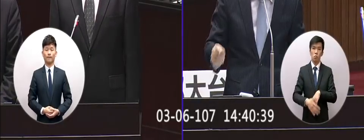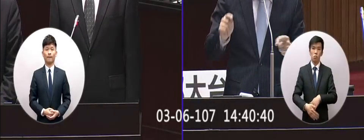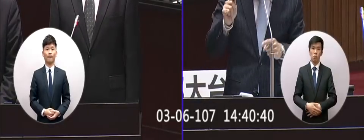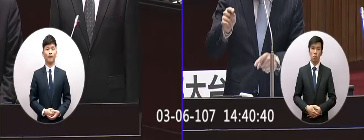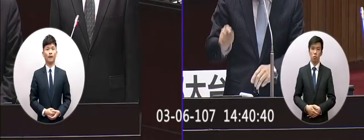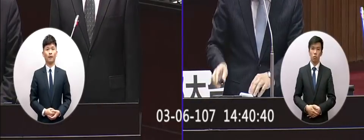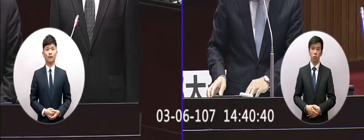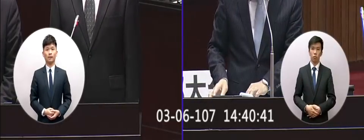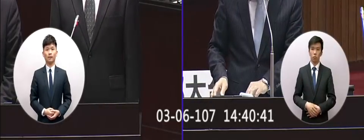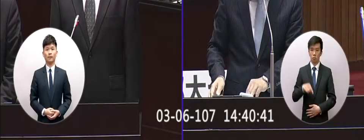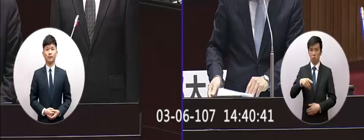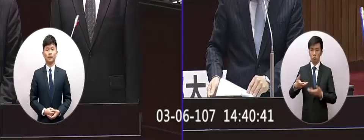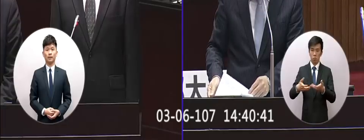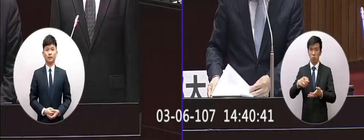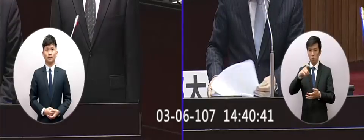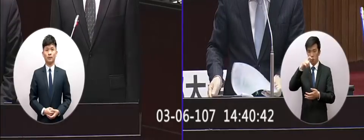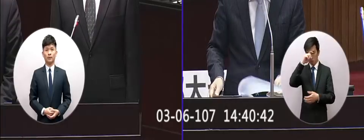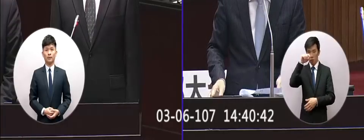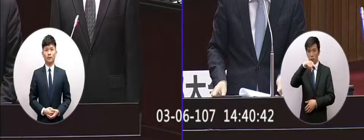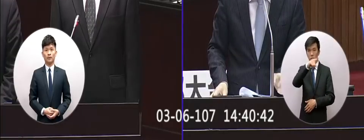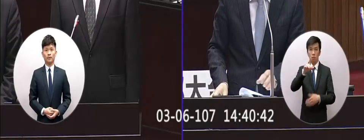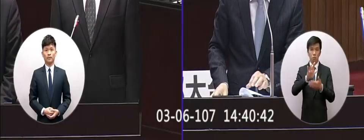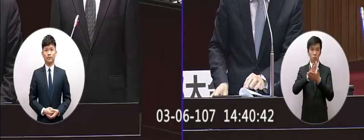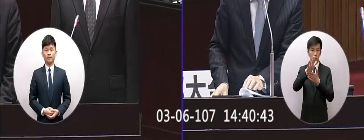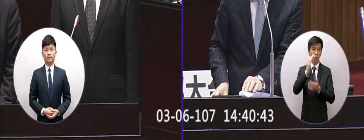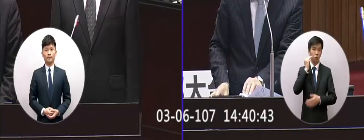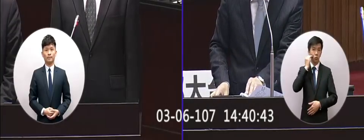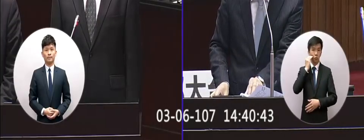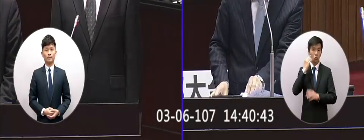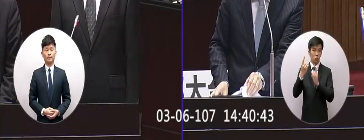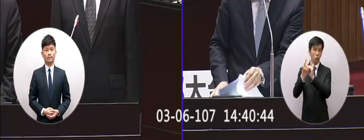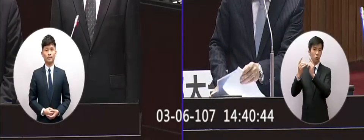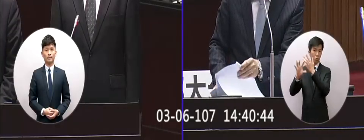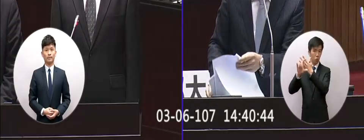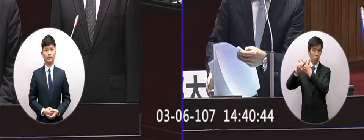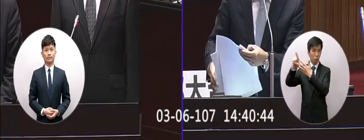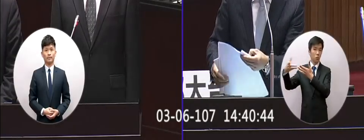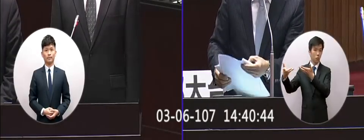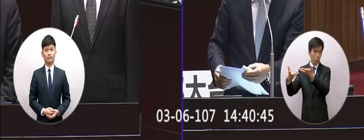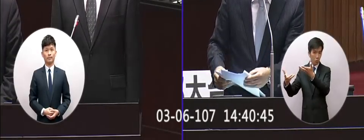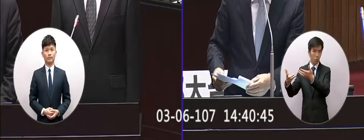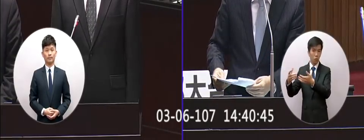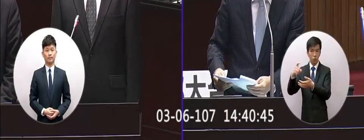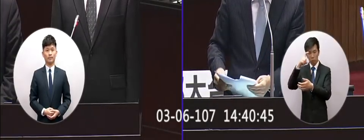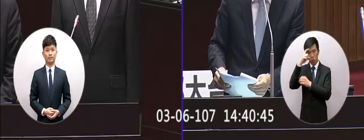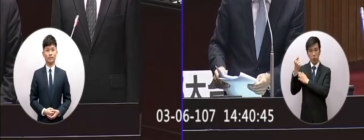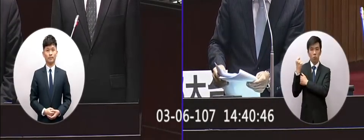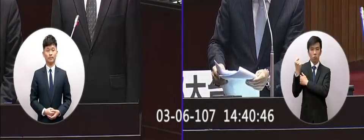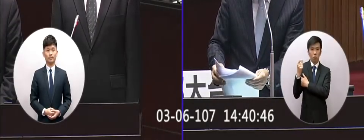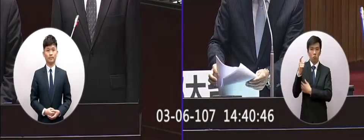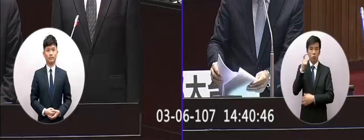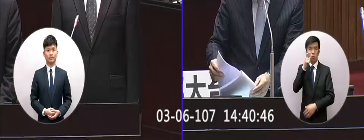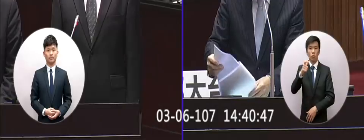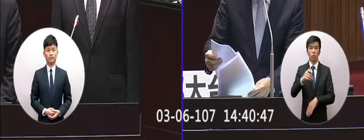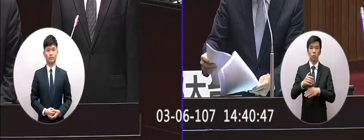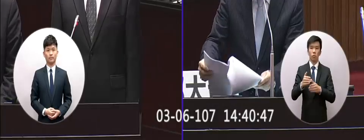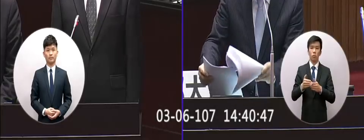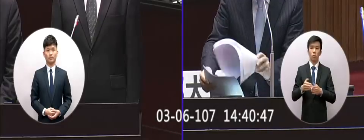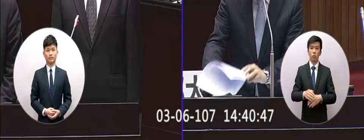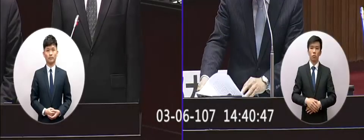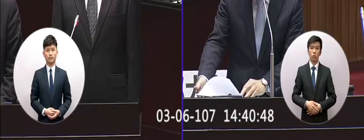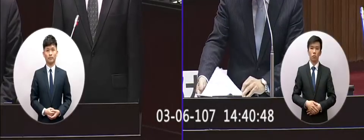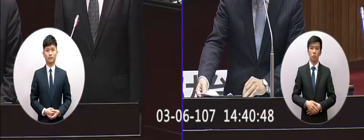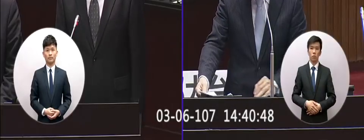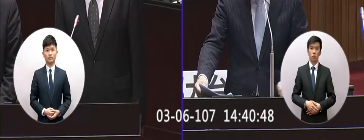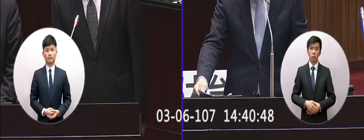件事情，我只希望你们接下来在对外的谈判上面，这个争议海域的问题， 还是要强硬一点来处理啦，好不好？两位部